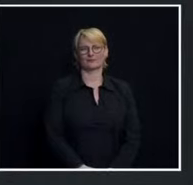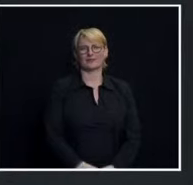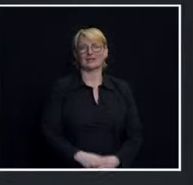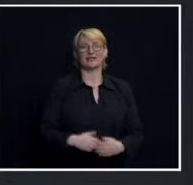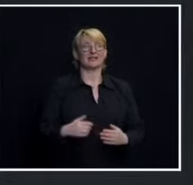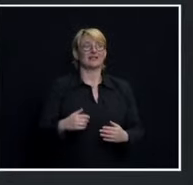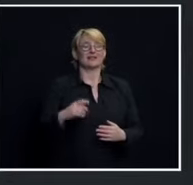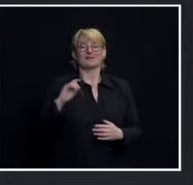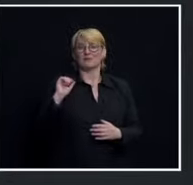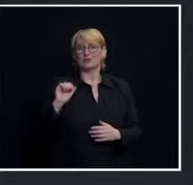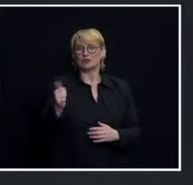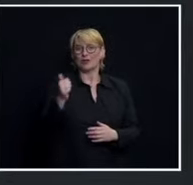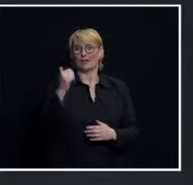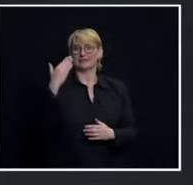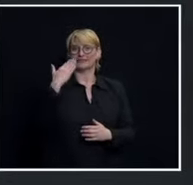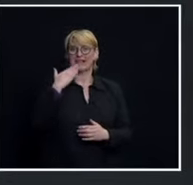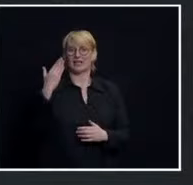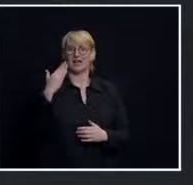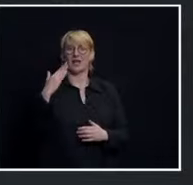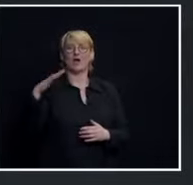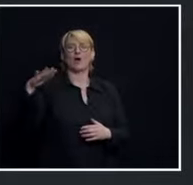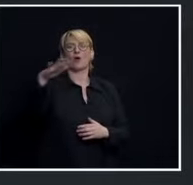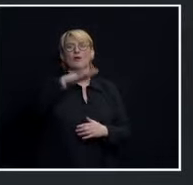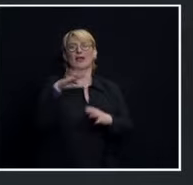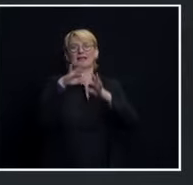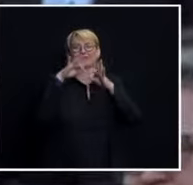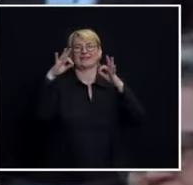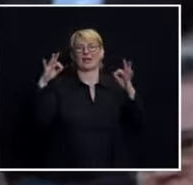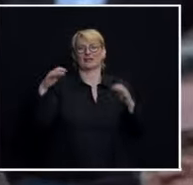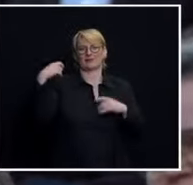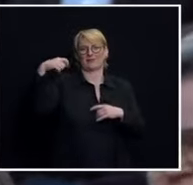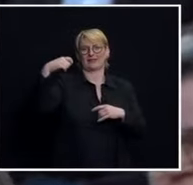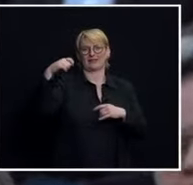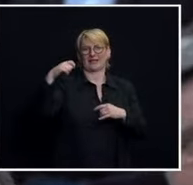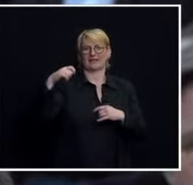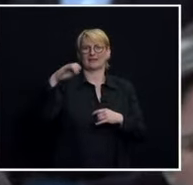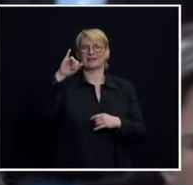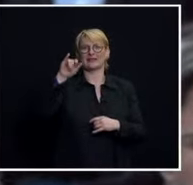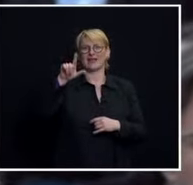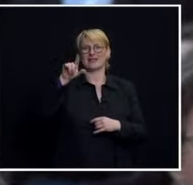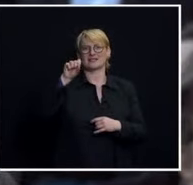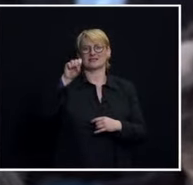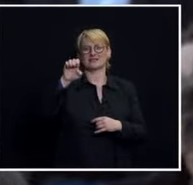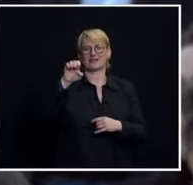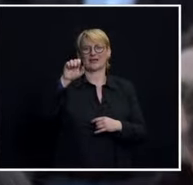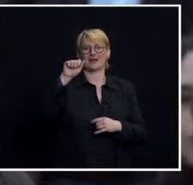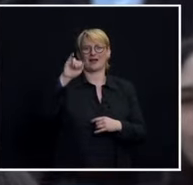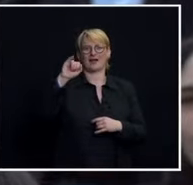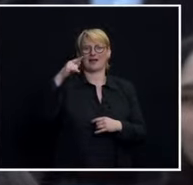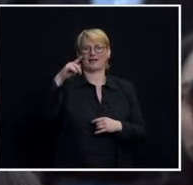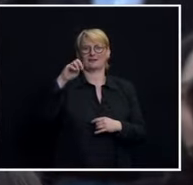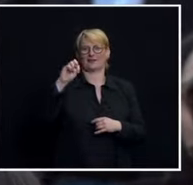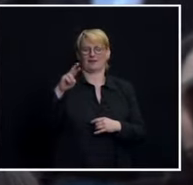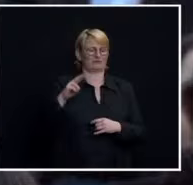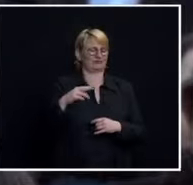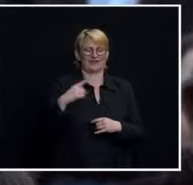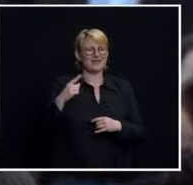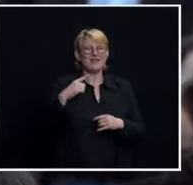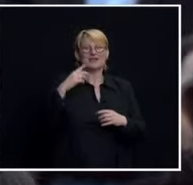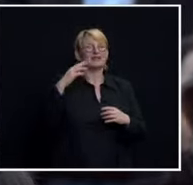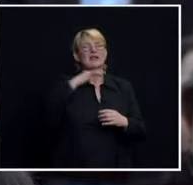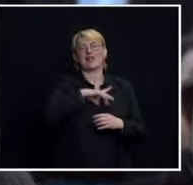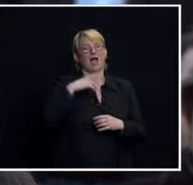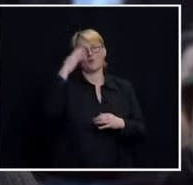Besonderen Dank natürlich auch an Landtagspräsidentin Ilse Aigner, die ganz ohne zu überlegen die Schirmherrschaft und